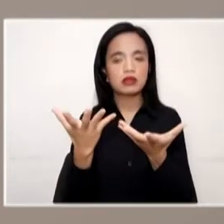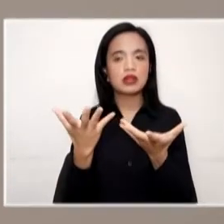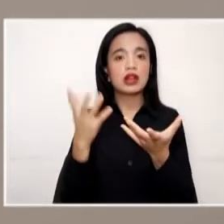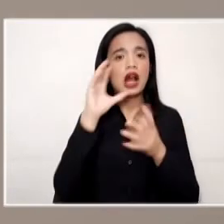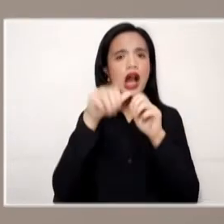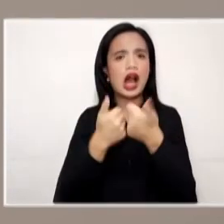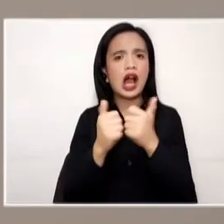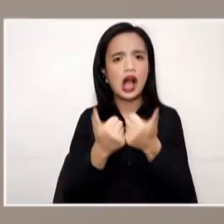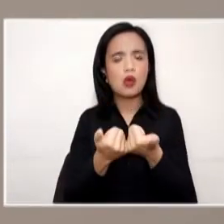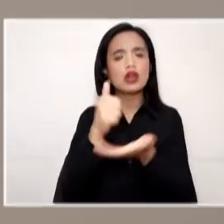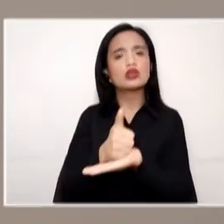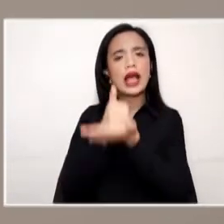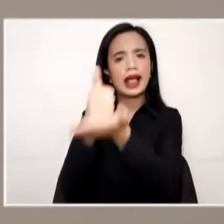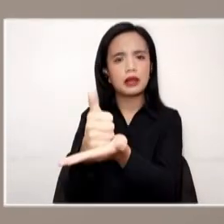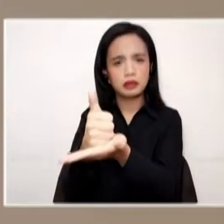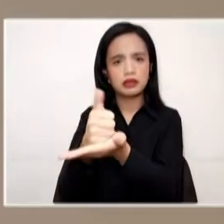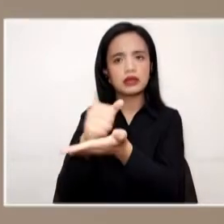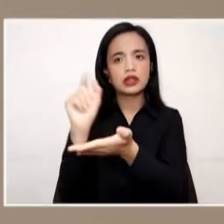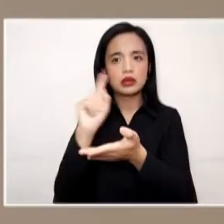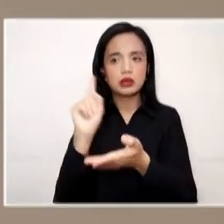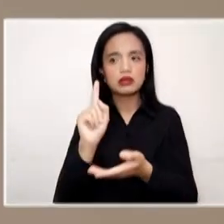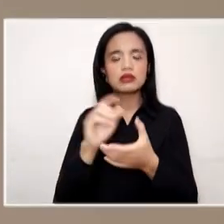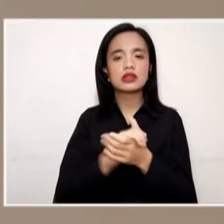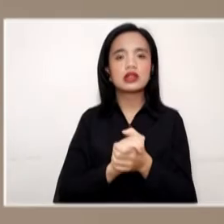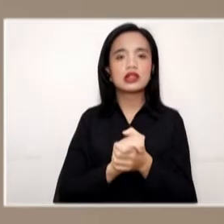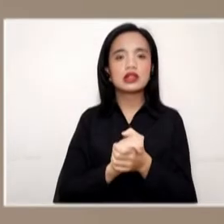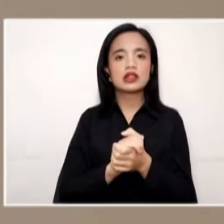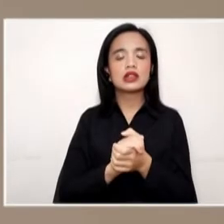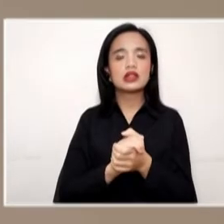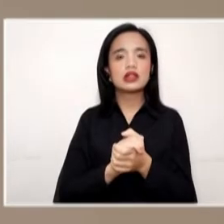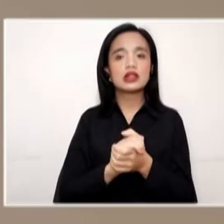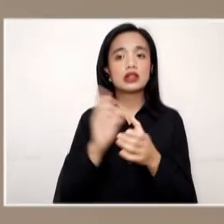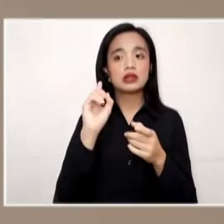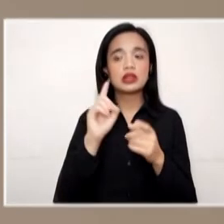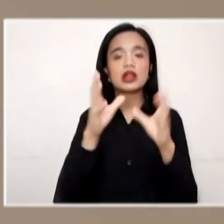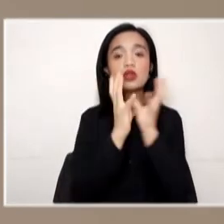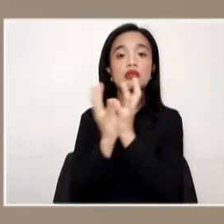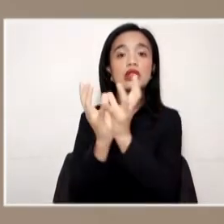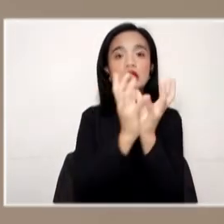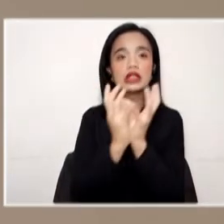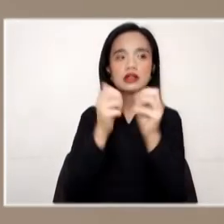tumulong kadagiti panakabagi ti linteg iti panang talinad iti komunidad da nga natalgad ken nakapya.